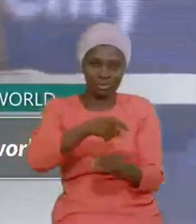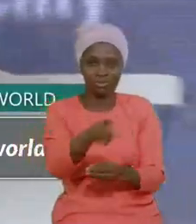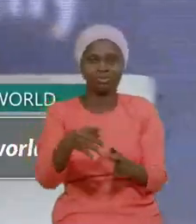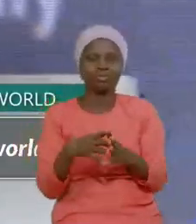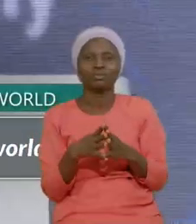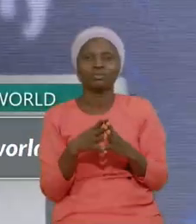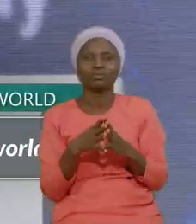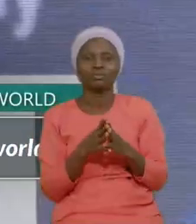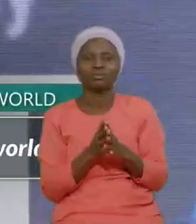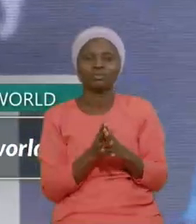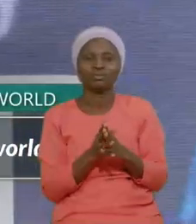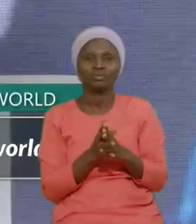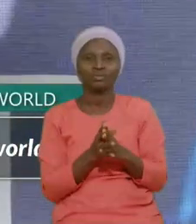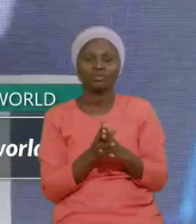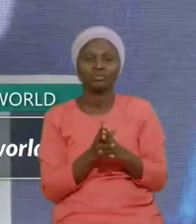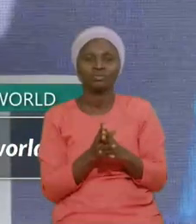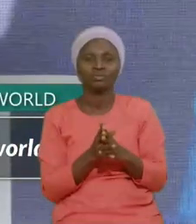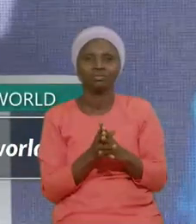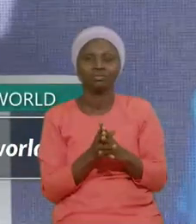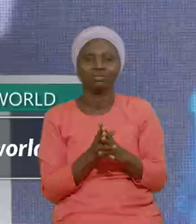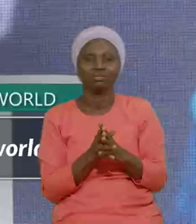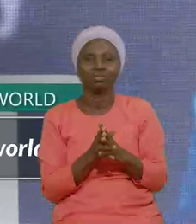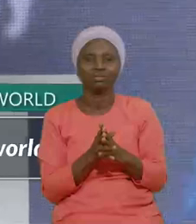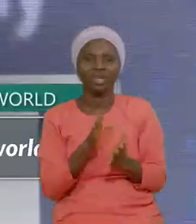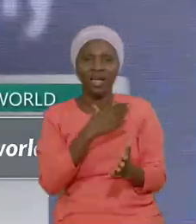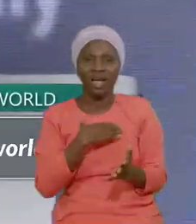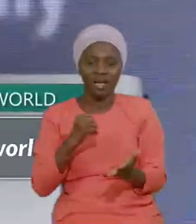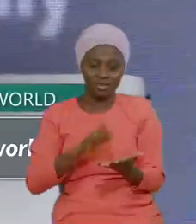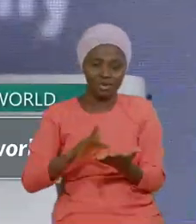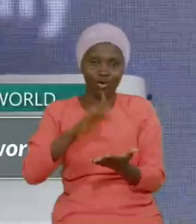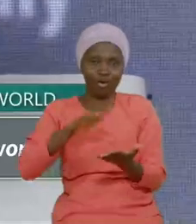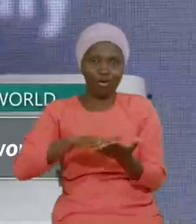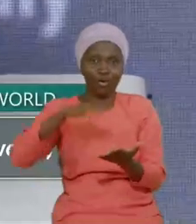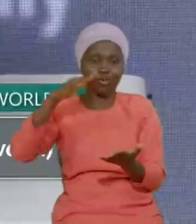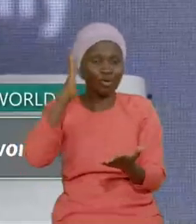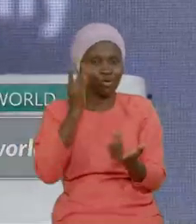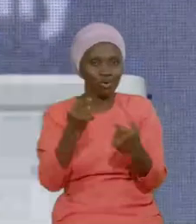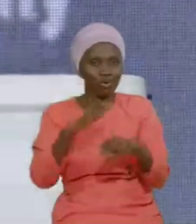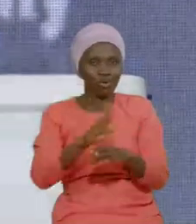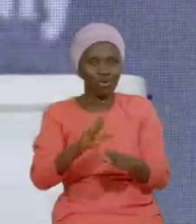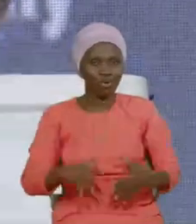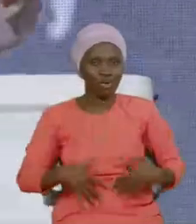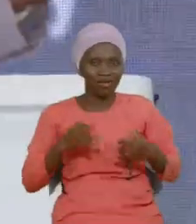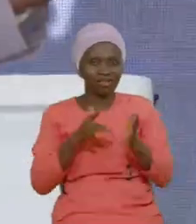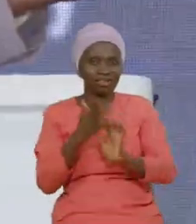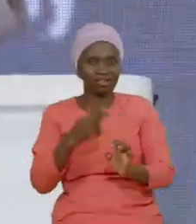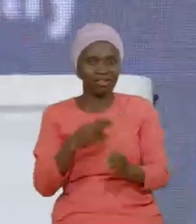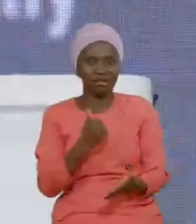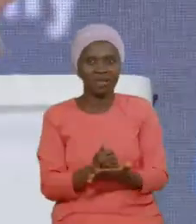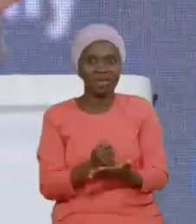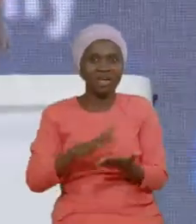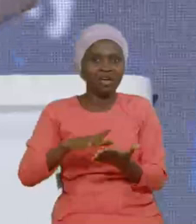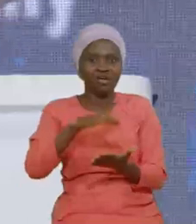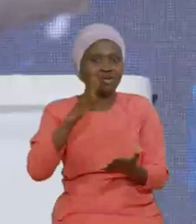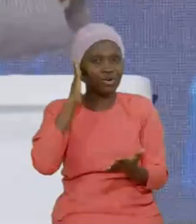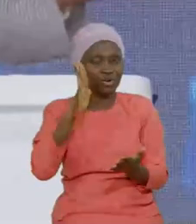Et il t'amènera donc à avoir un but, un objectif pour changer ton monde immédiat. Et la gloire viendra sur ta